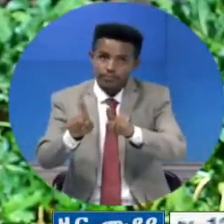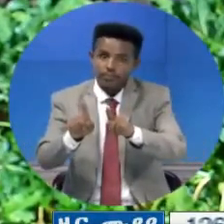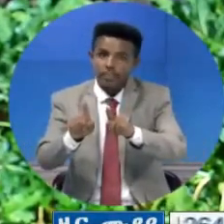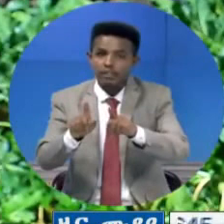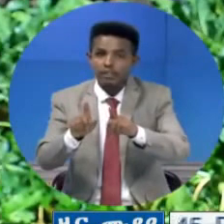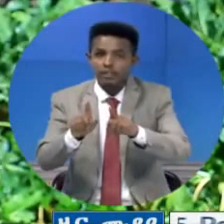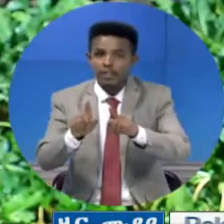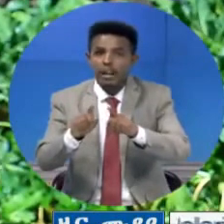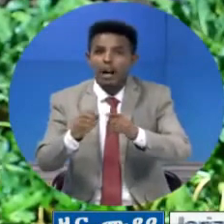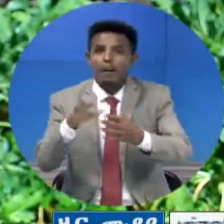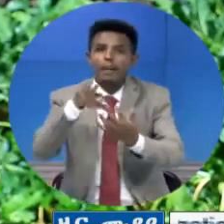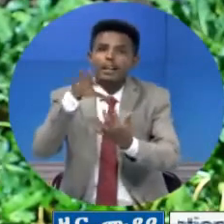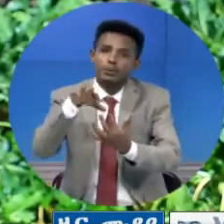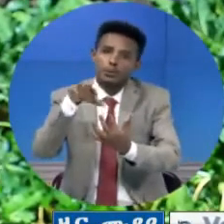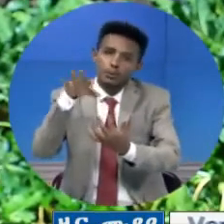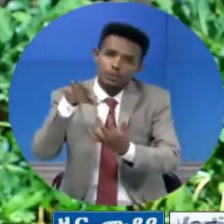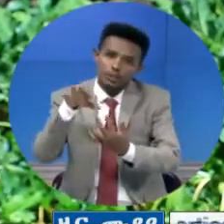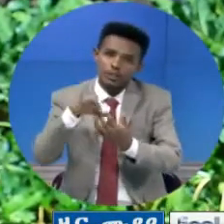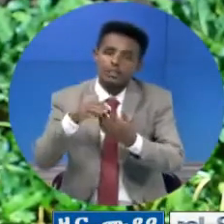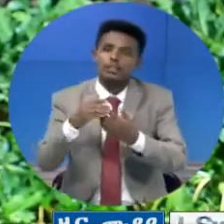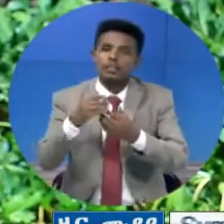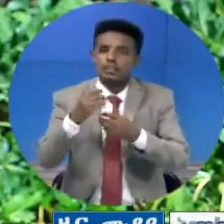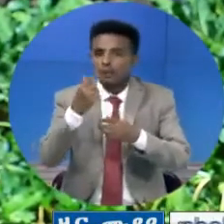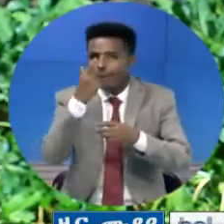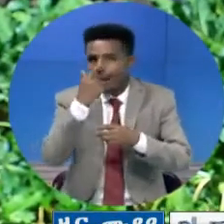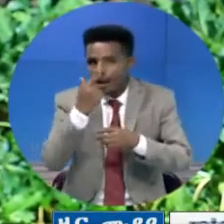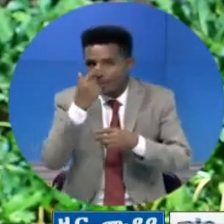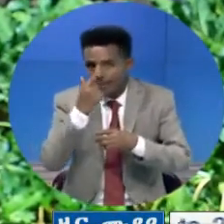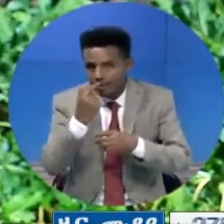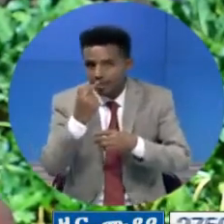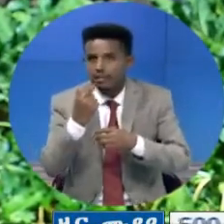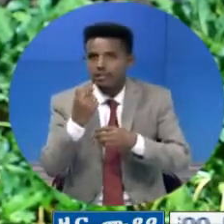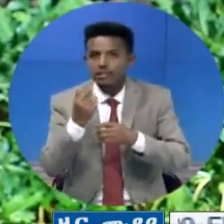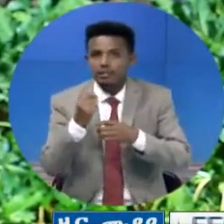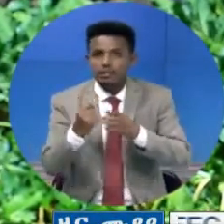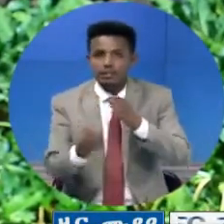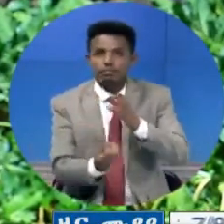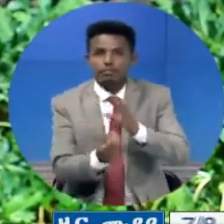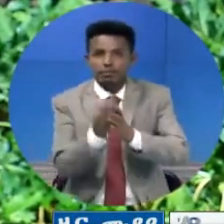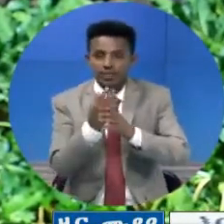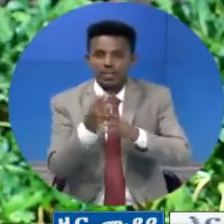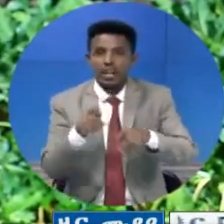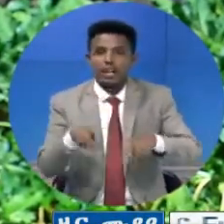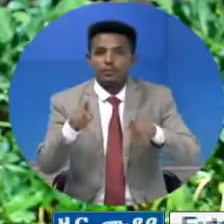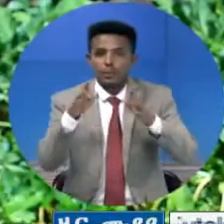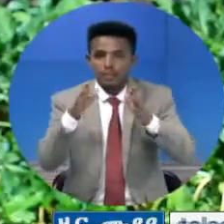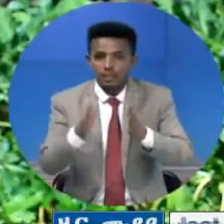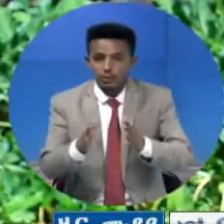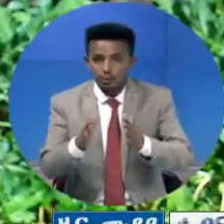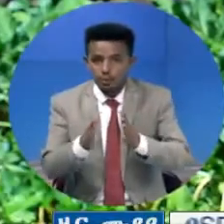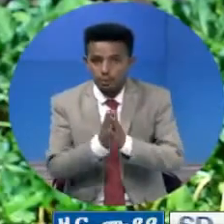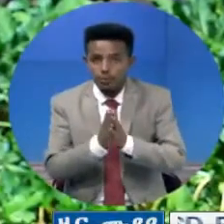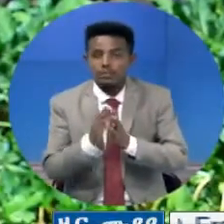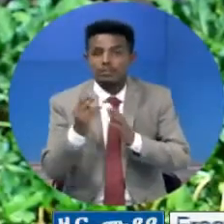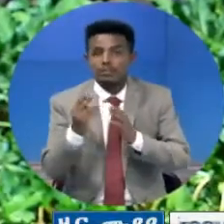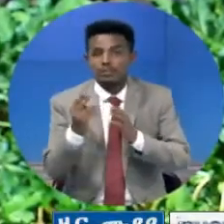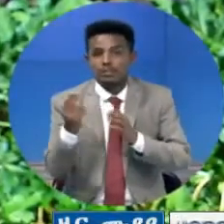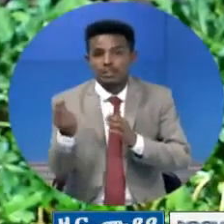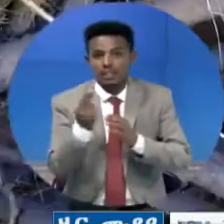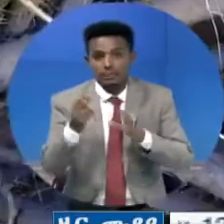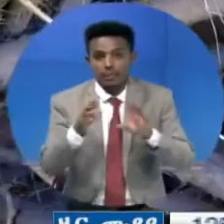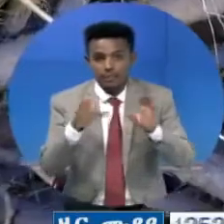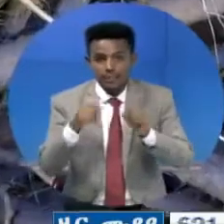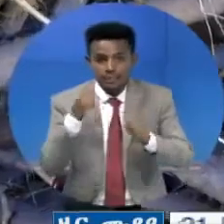የመኖ አማራጮችን የማላመድ የማፍለቅና ለአርሶ አደሩ ተጠቃሚ እንዲሆኑ የማቅረብ ስራ ነው